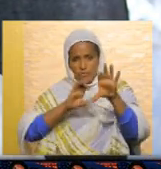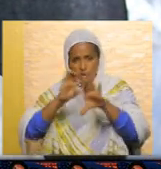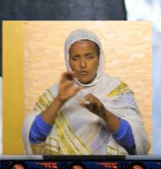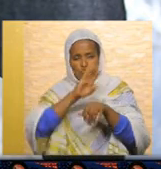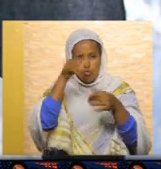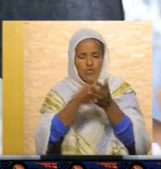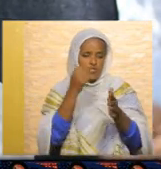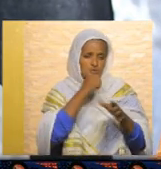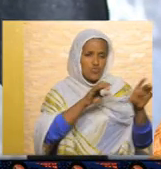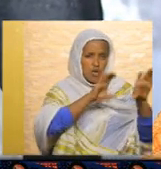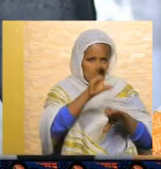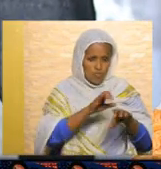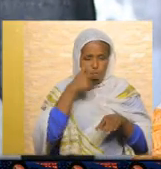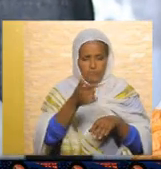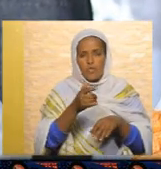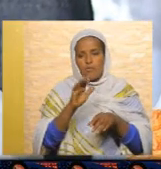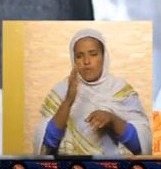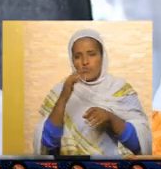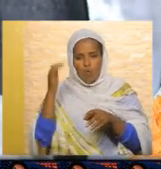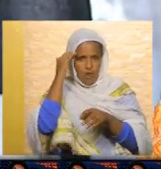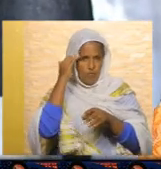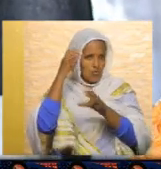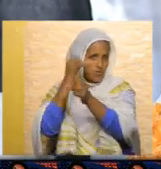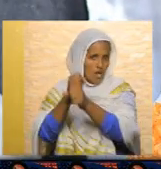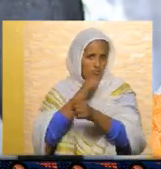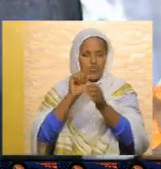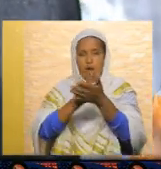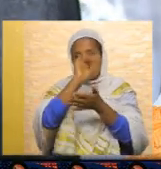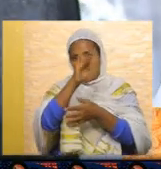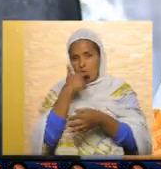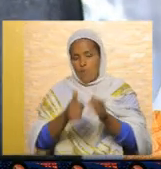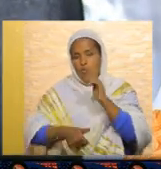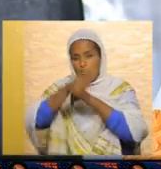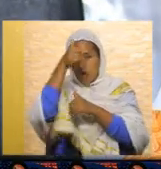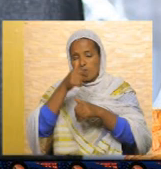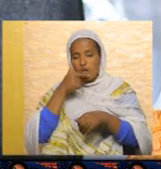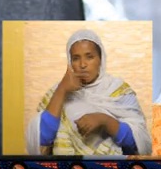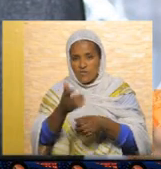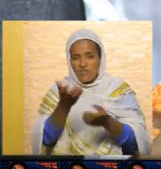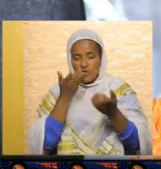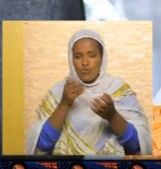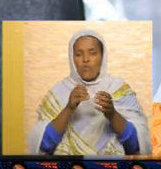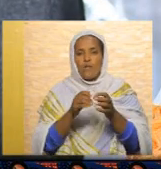የሚያደርጉትን ነገር ሁሉ ሴቶች ያድርጉ በሚል መልኩ እንዳትይዙት አደራ አላለው። ዋና ሊባል የተፈለገው